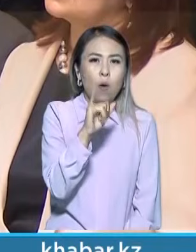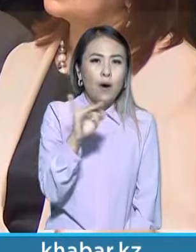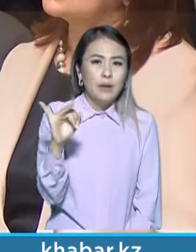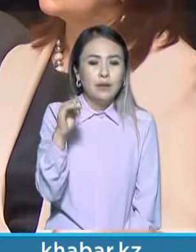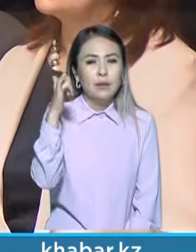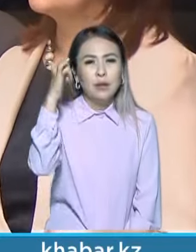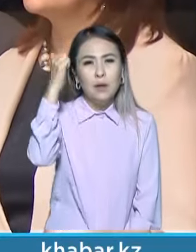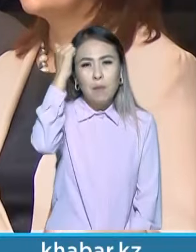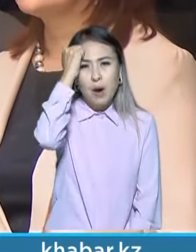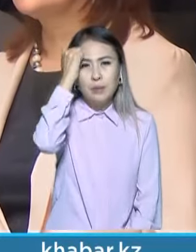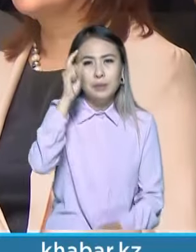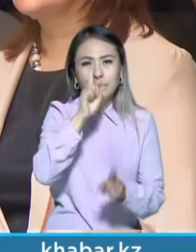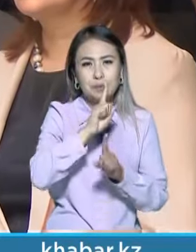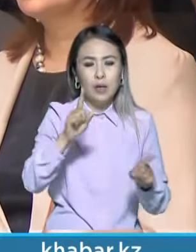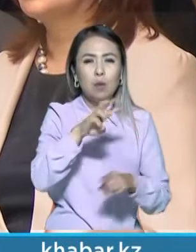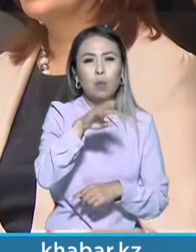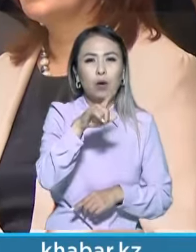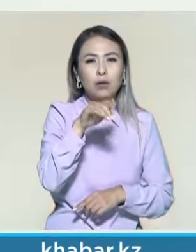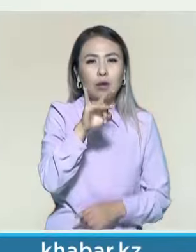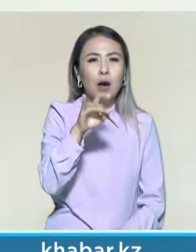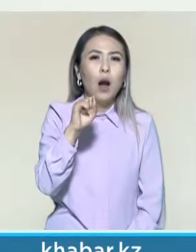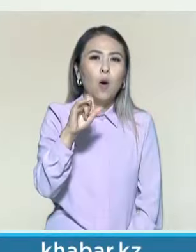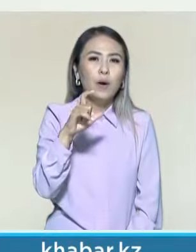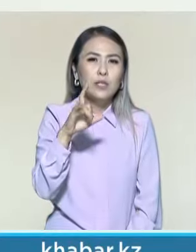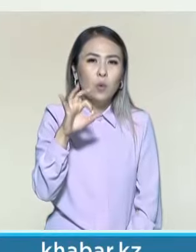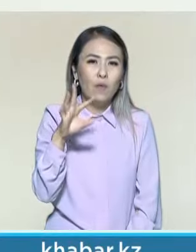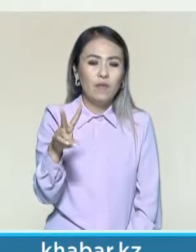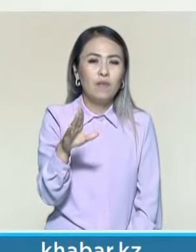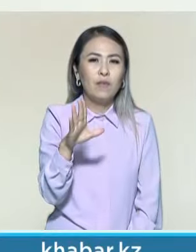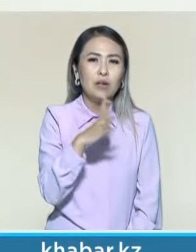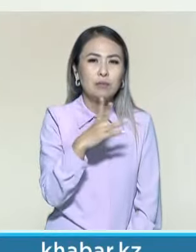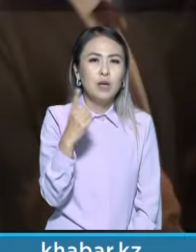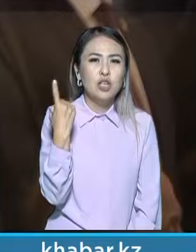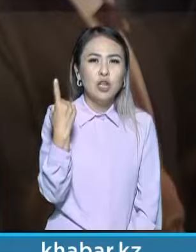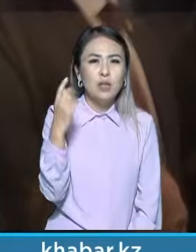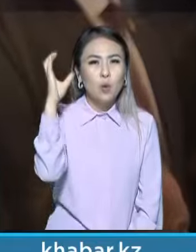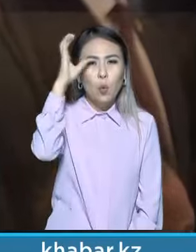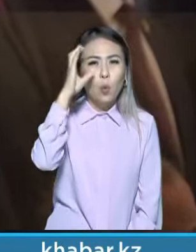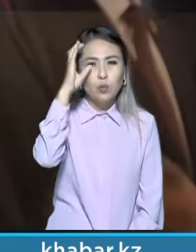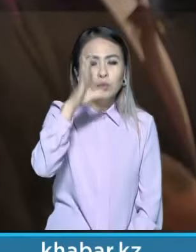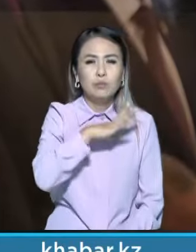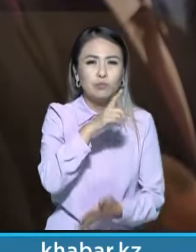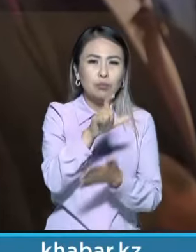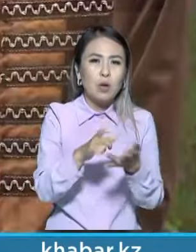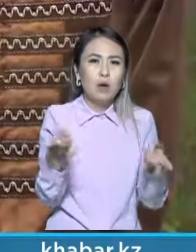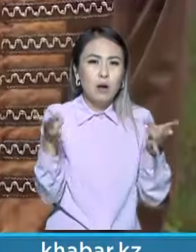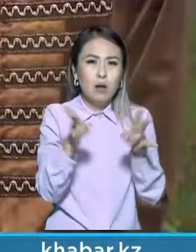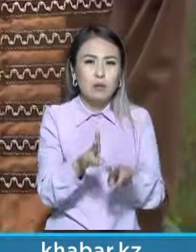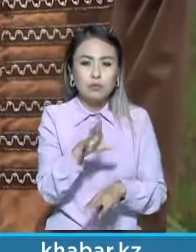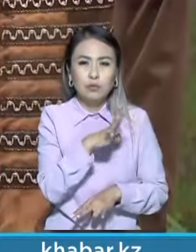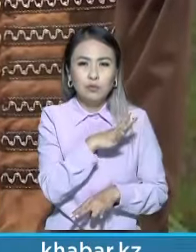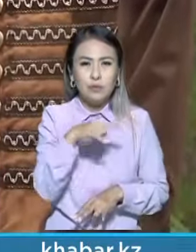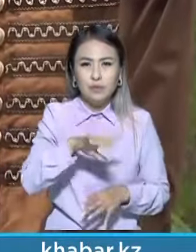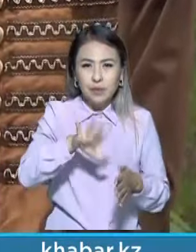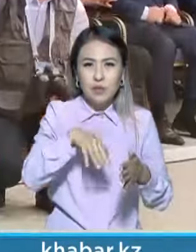ерекше. Мұхтар Әуезов, Әлішер Науаи жалғыз өзбек әдебиетінің көлімде қалған жоқ.